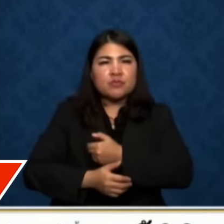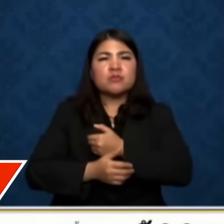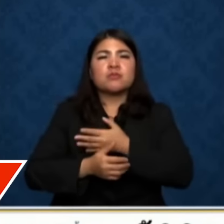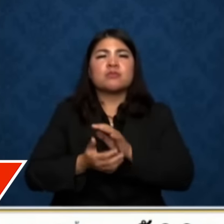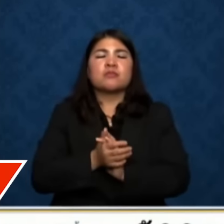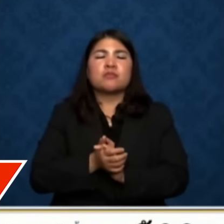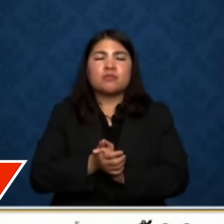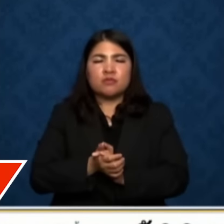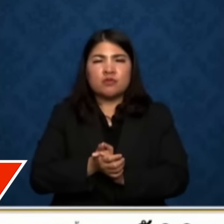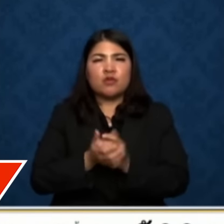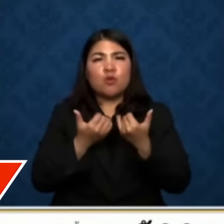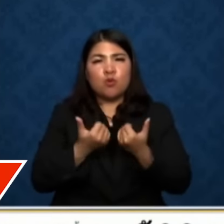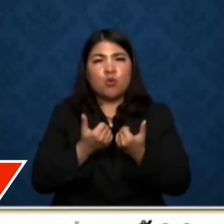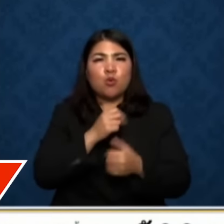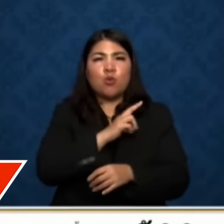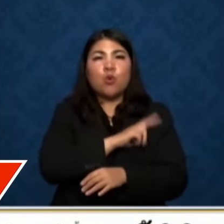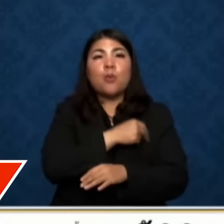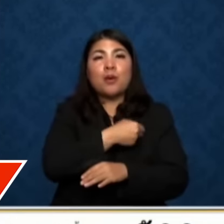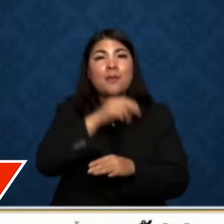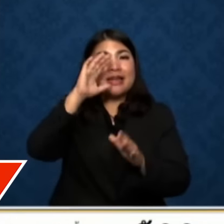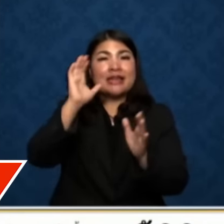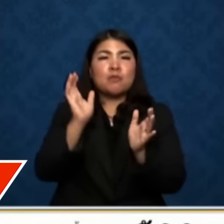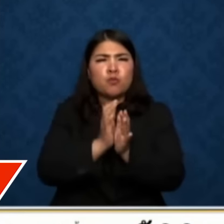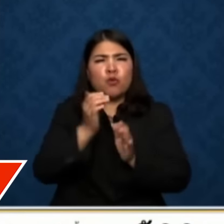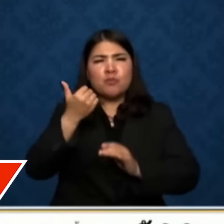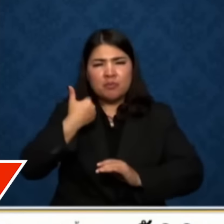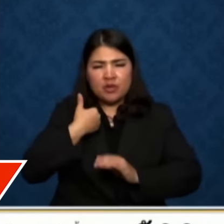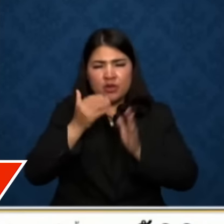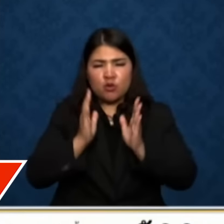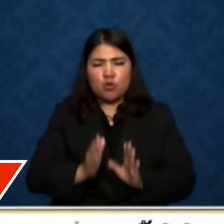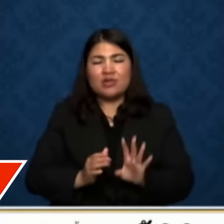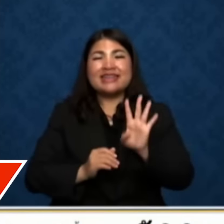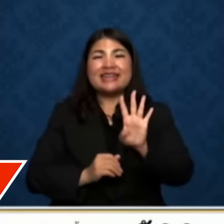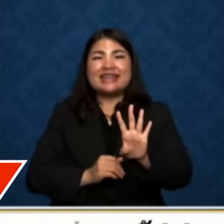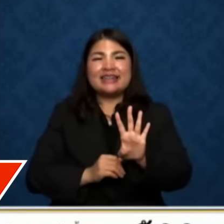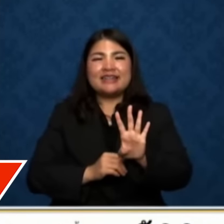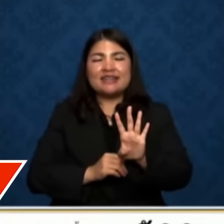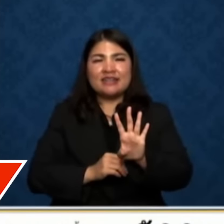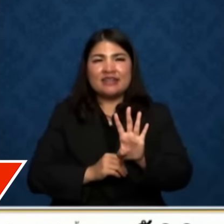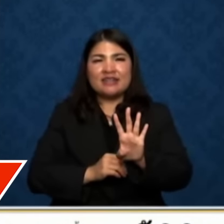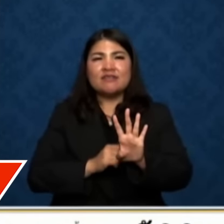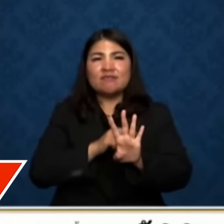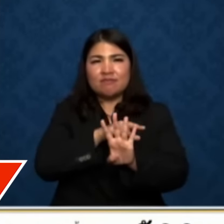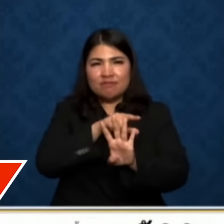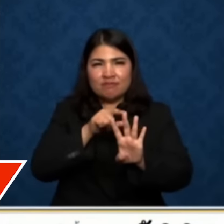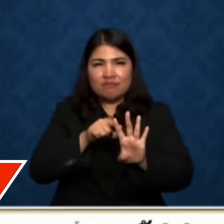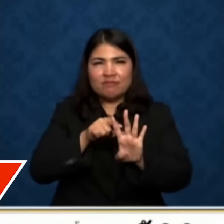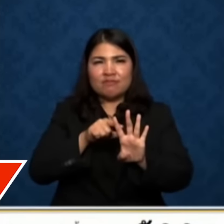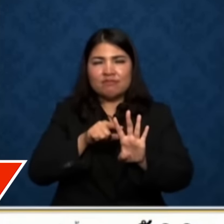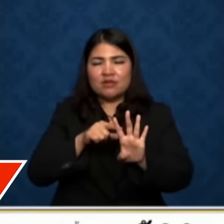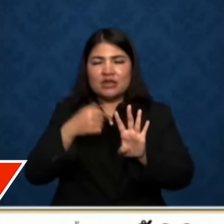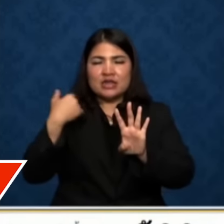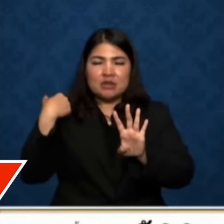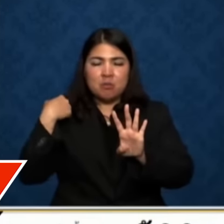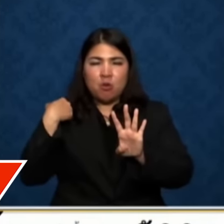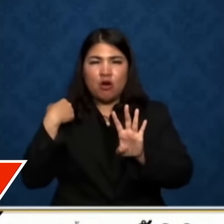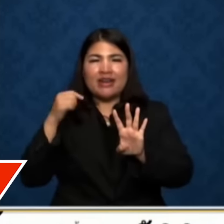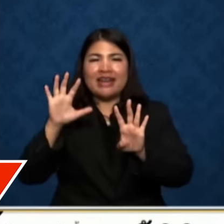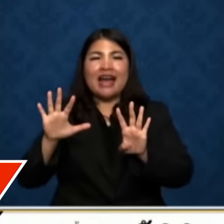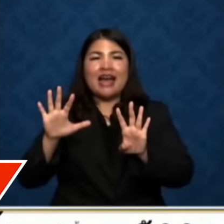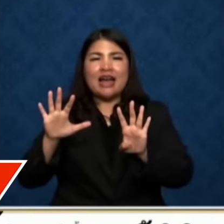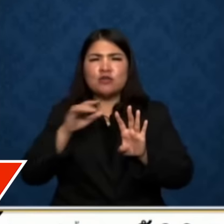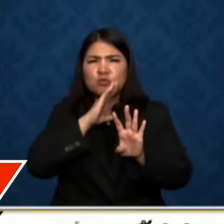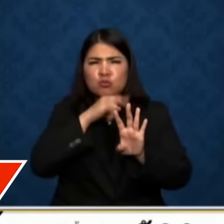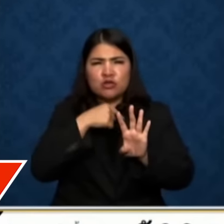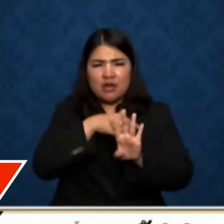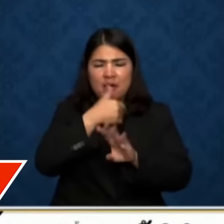ะครับโรงพยาบาลตำรวจเนี่ยมีครับมีสปายเนี่ย4คนมี4ท่านสปาย4ท่านสปอร์ตเนี่ย5ท่านเพราะนั้นถ้าผ่าส